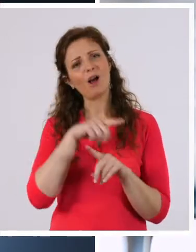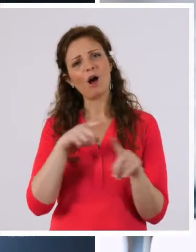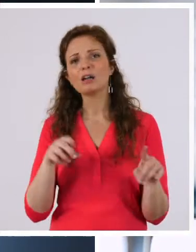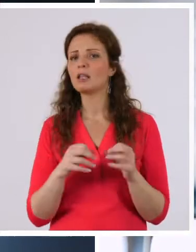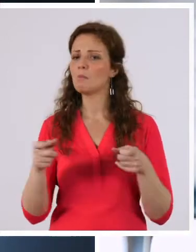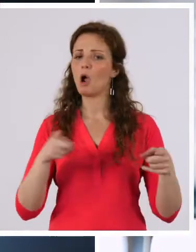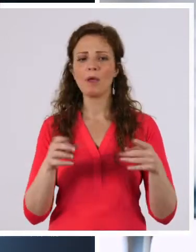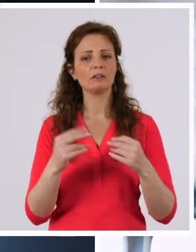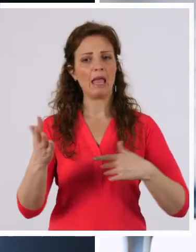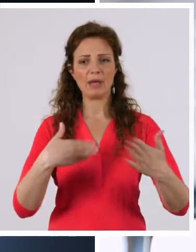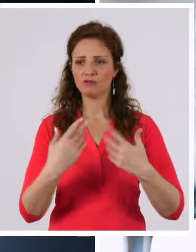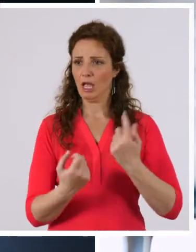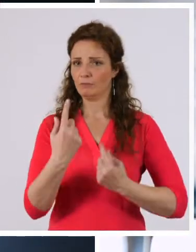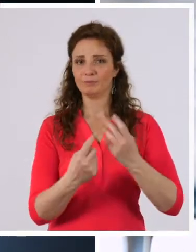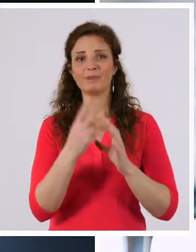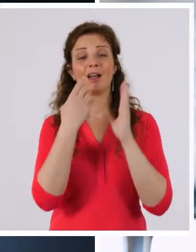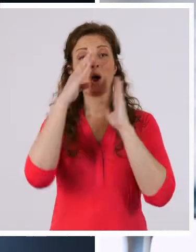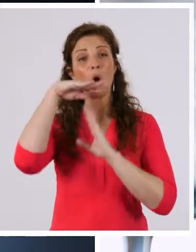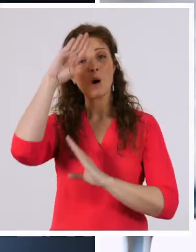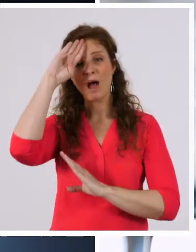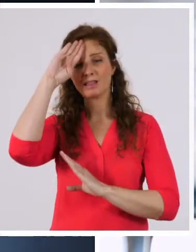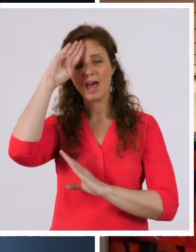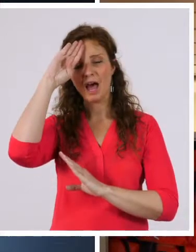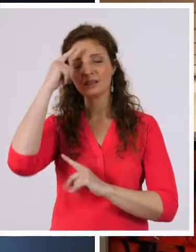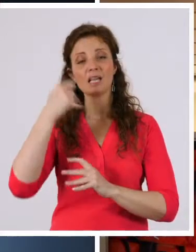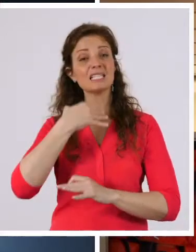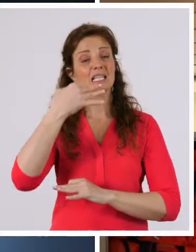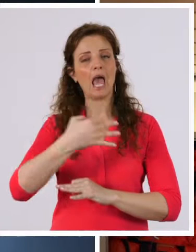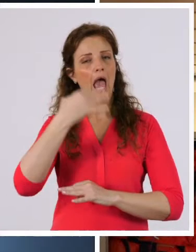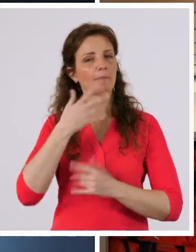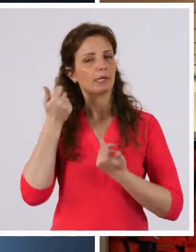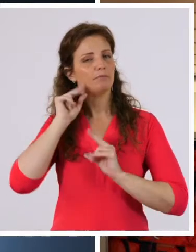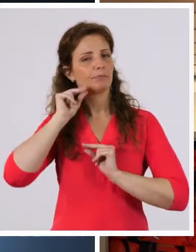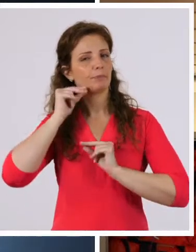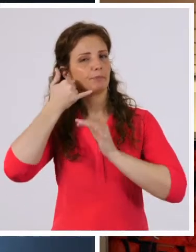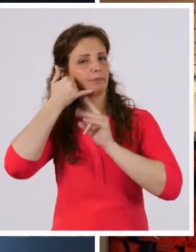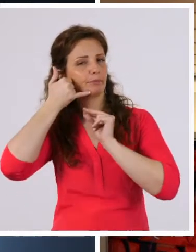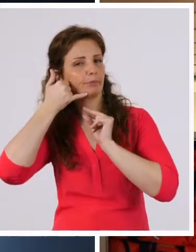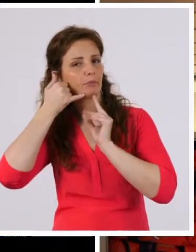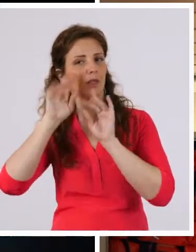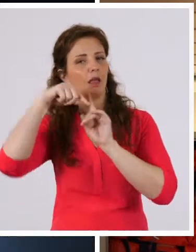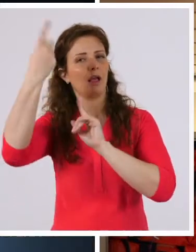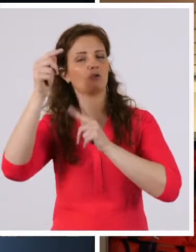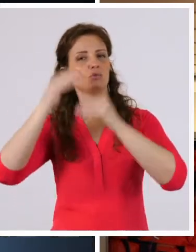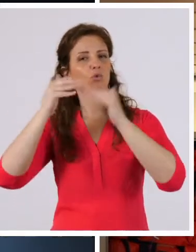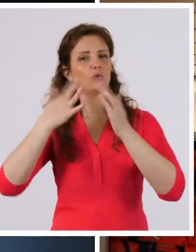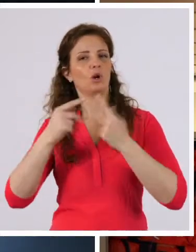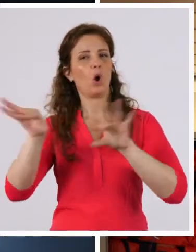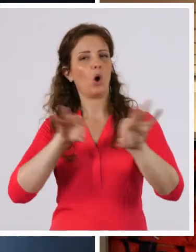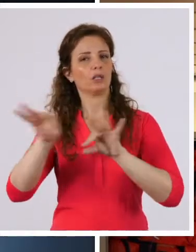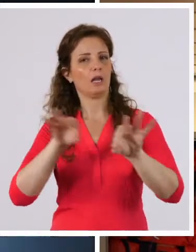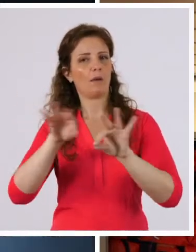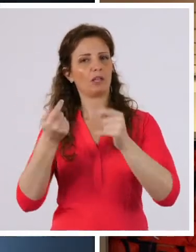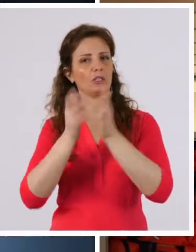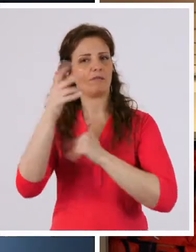Ricordate che in ogni fase d'emergenza il comandante della nave è in stretto contatto con le strutture di coordinamento per il salvataggio in